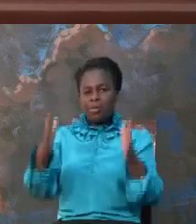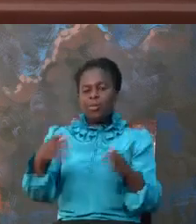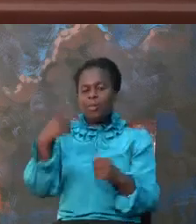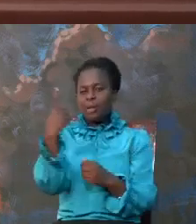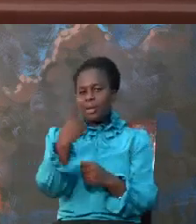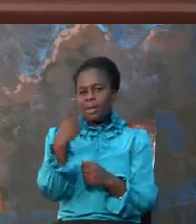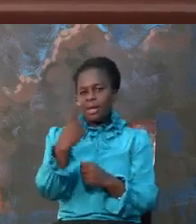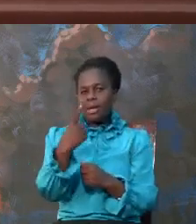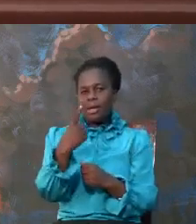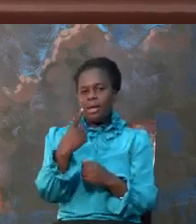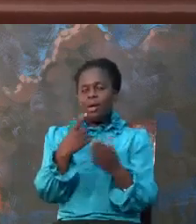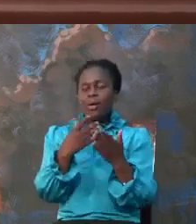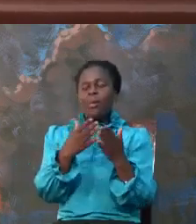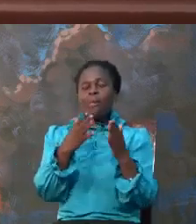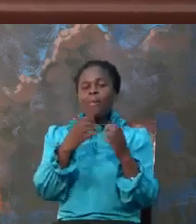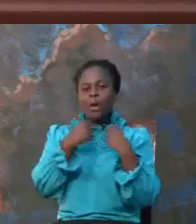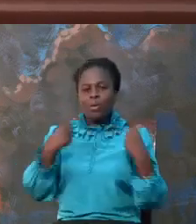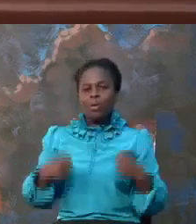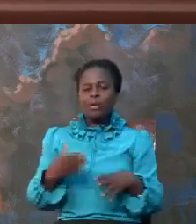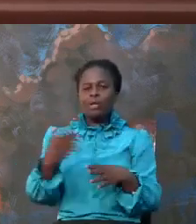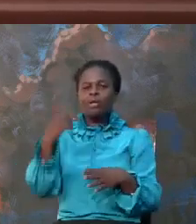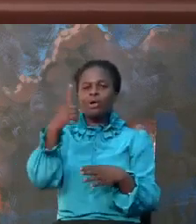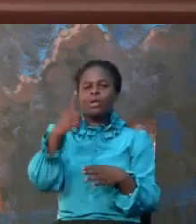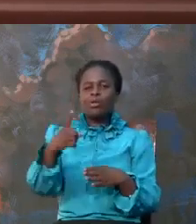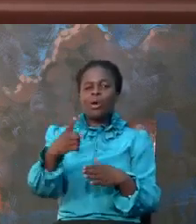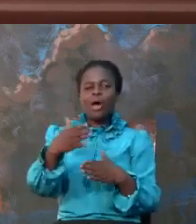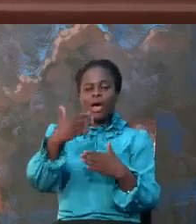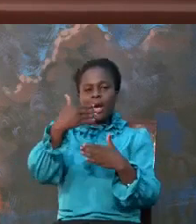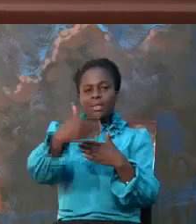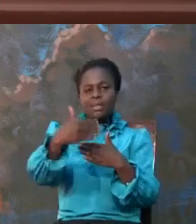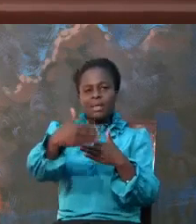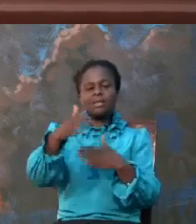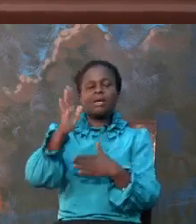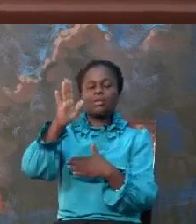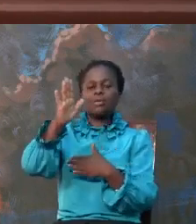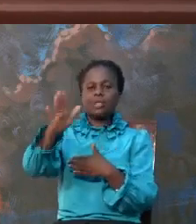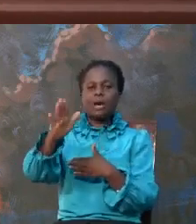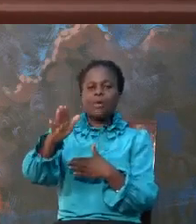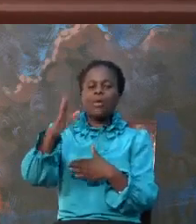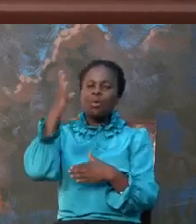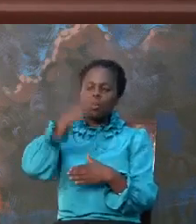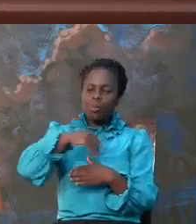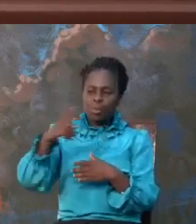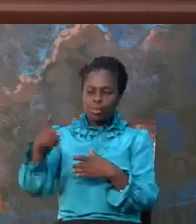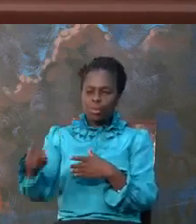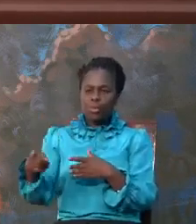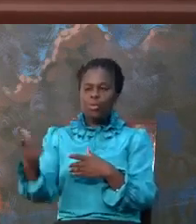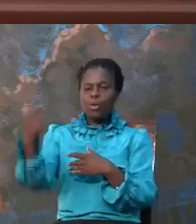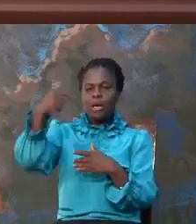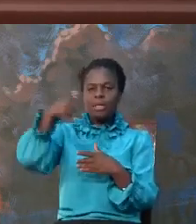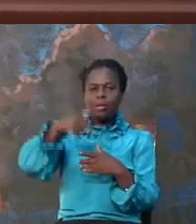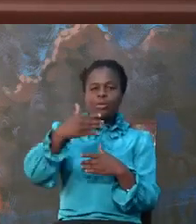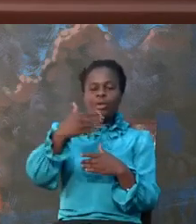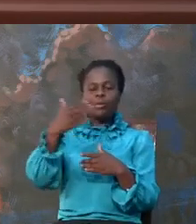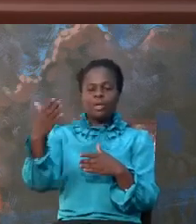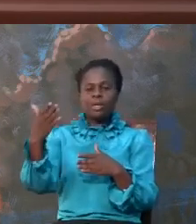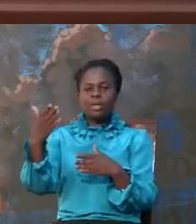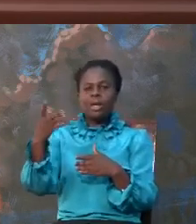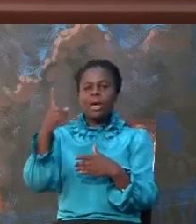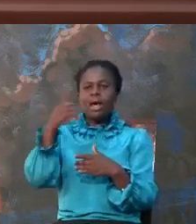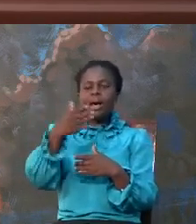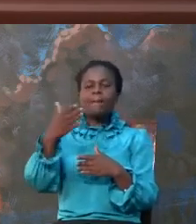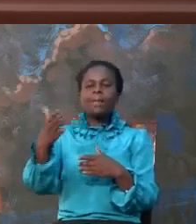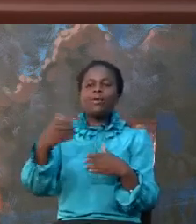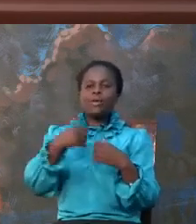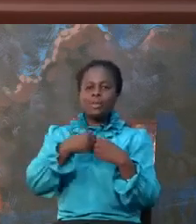ndani ya zamu, zamu zao zikisha wanafanya shift, anakuja mwingine, akimaliza huyo anakuja shift ya mtu mwingine ambao ni makuhani